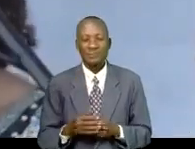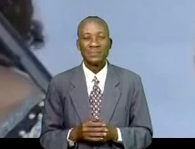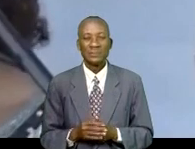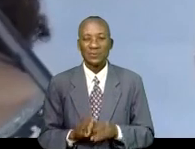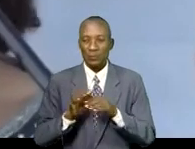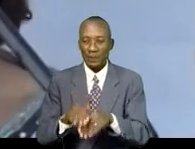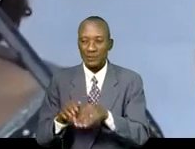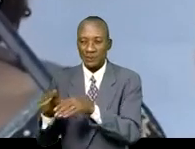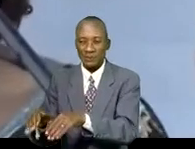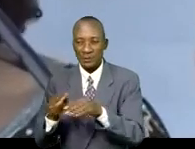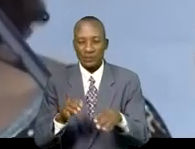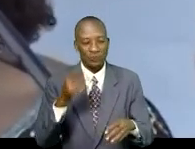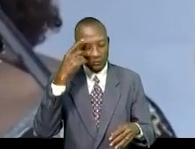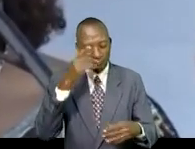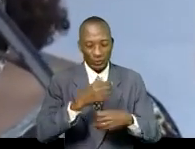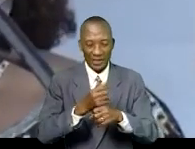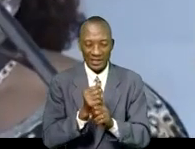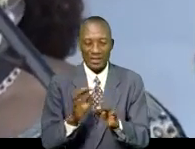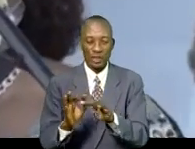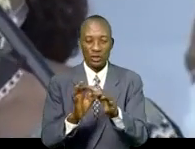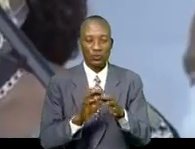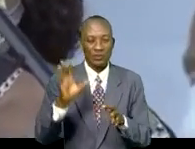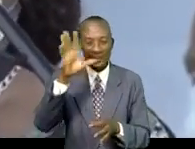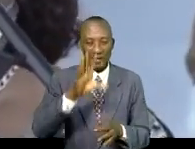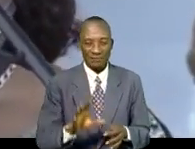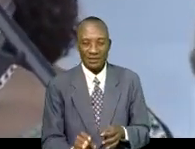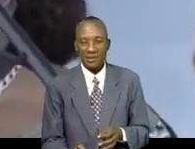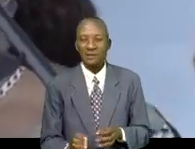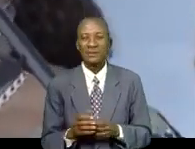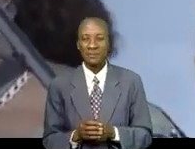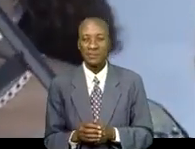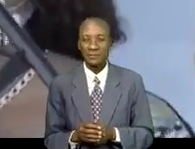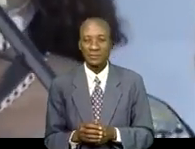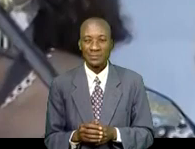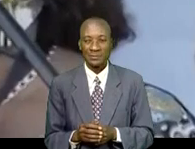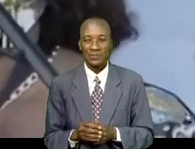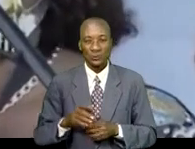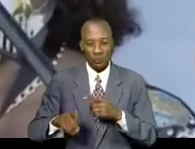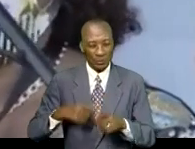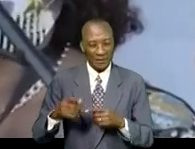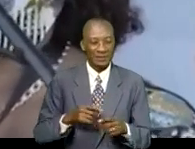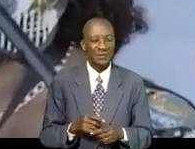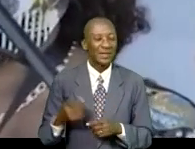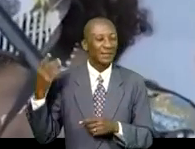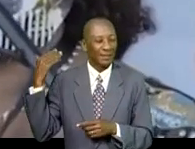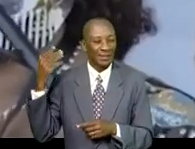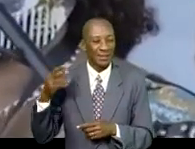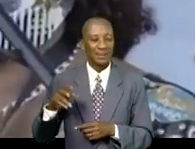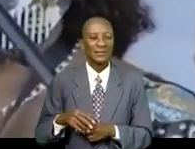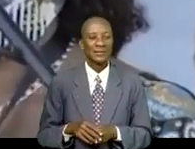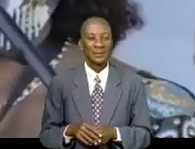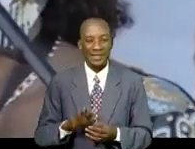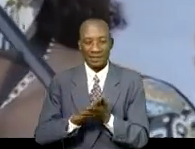de l'Organisation de l'Unité africaine, devenue officiellement depuis 2002 l'Union